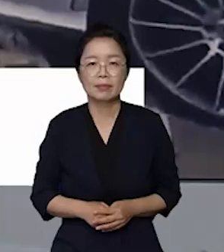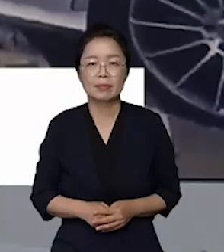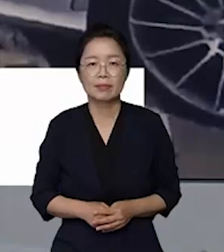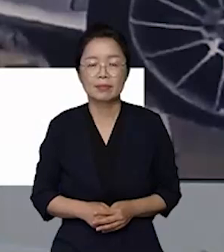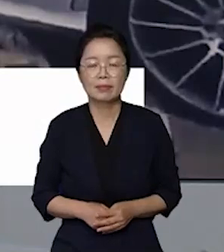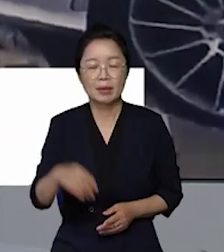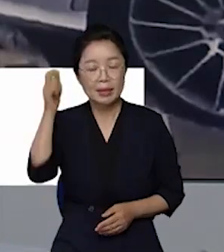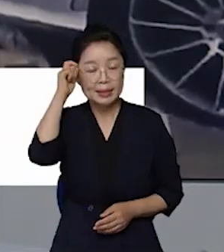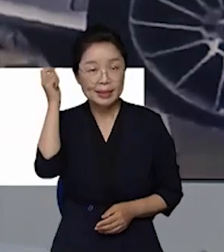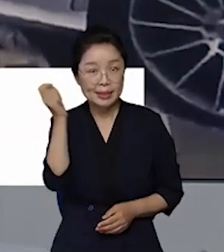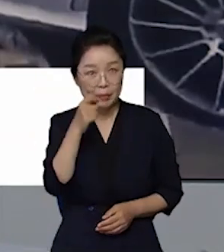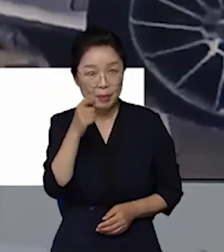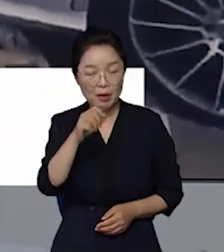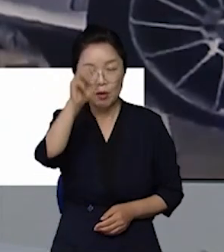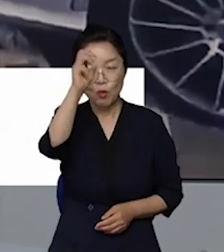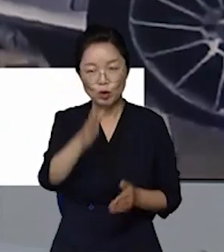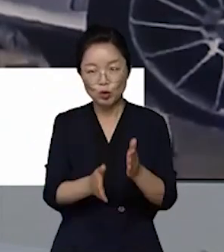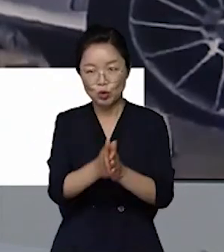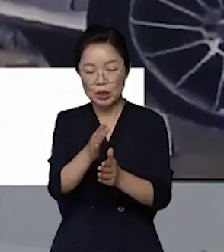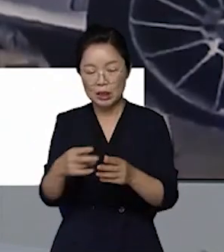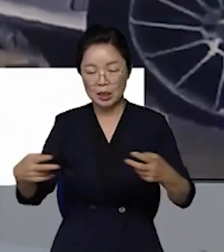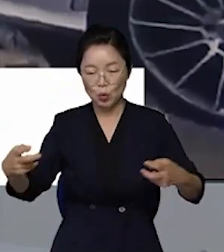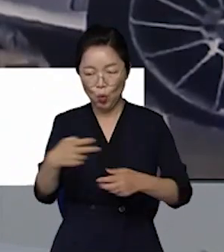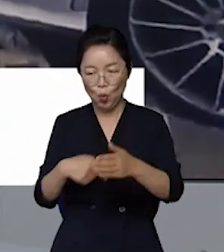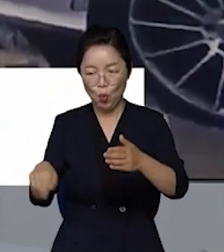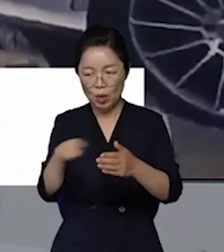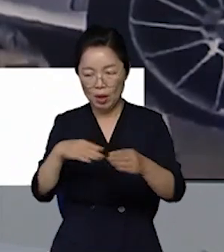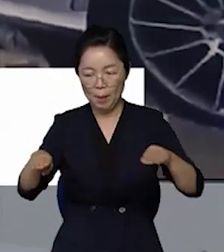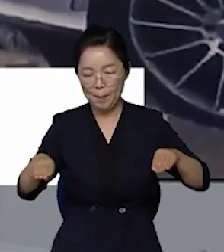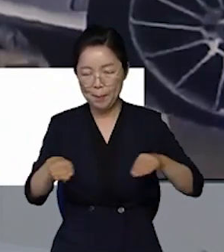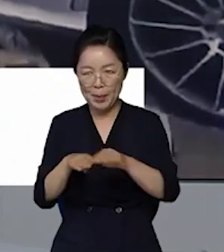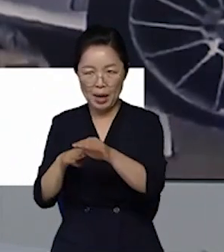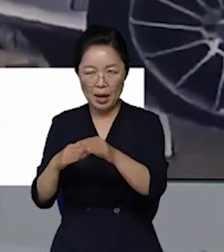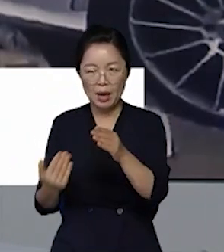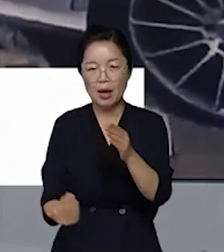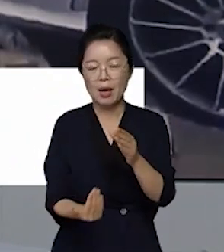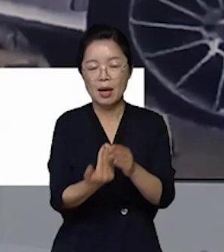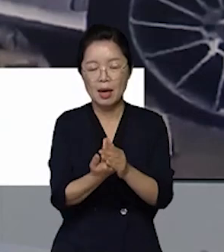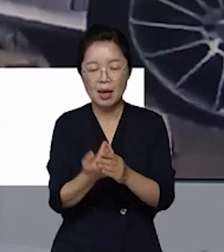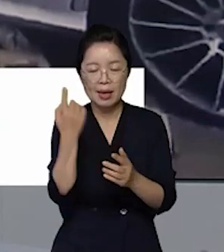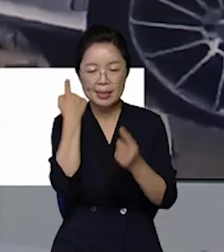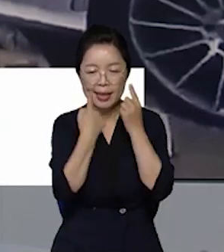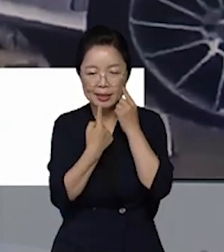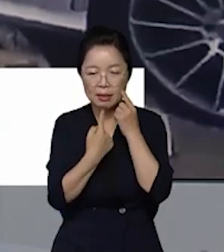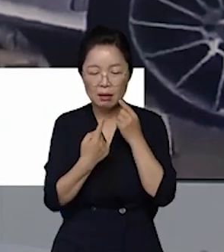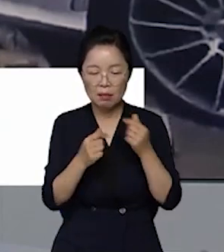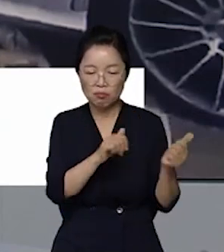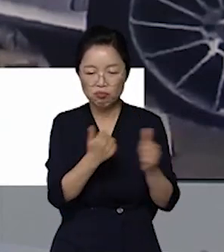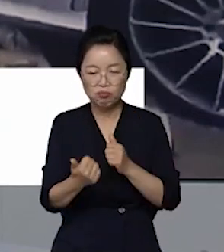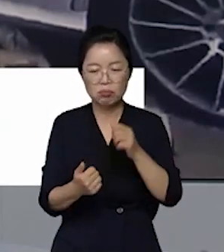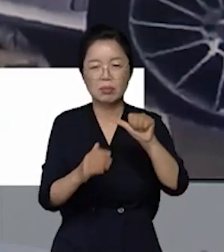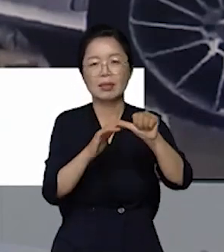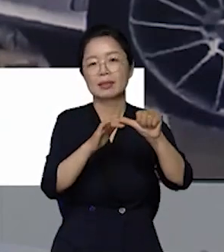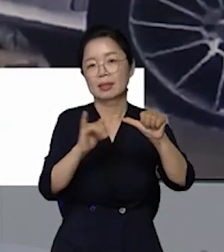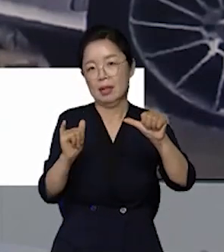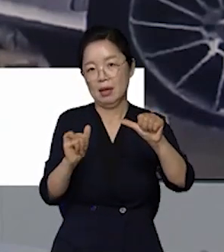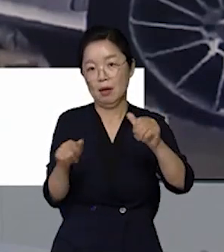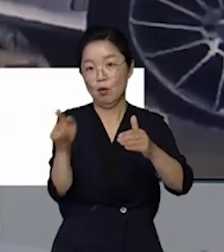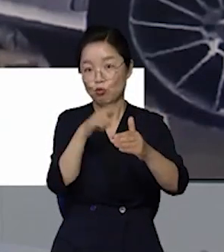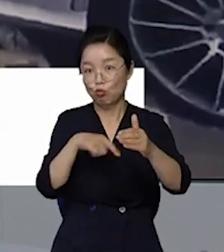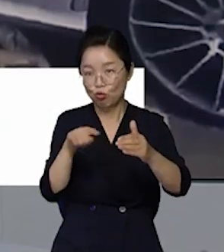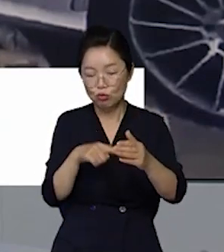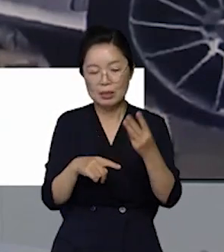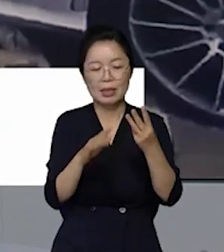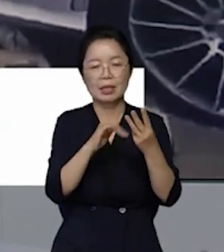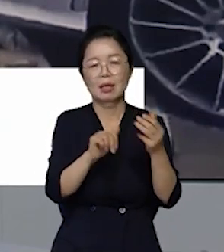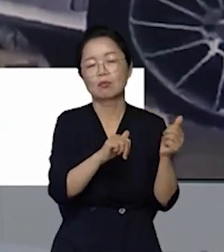해 벽 시간 광주 도심 도로에서 차량 충돌사고로 5명의 사상자가 발생했습니다 이들 가운데 3명이